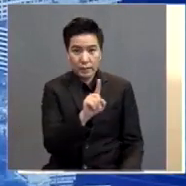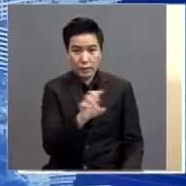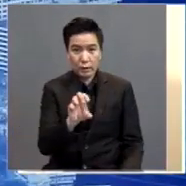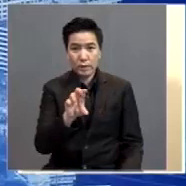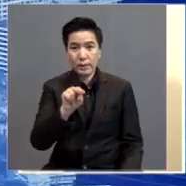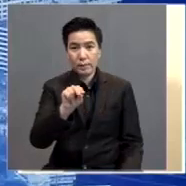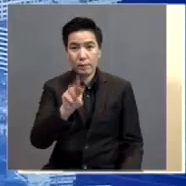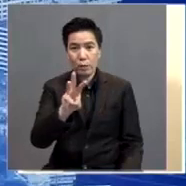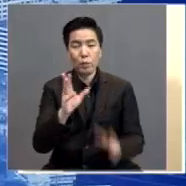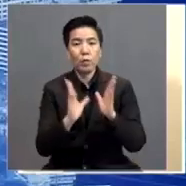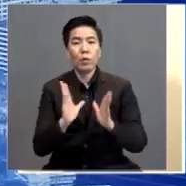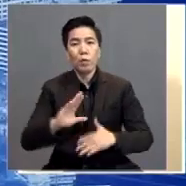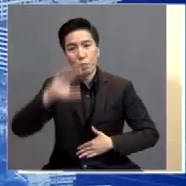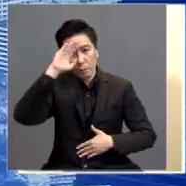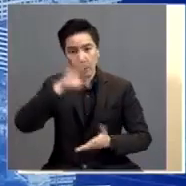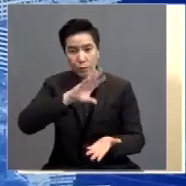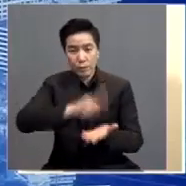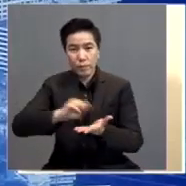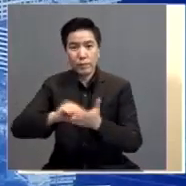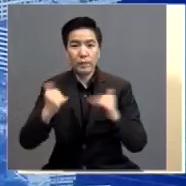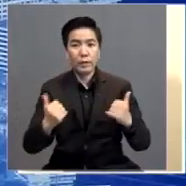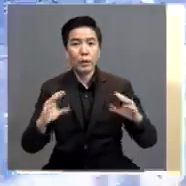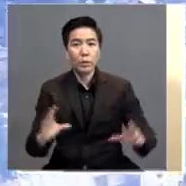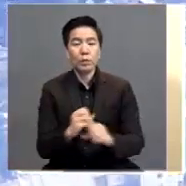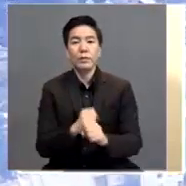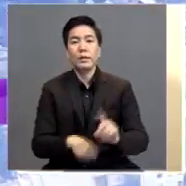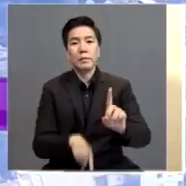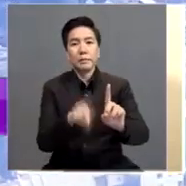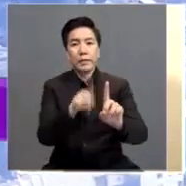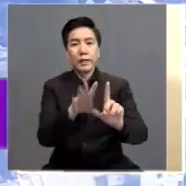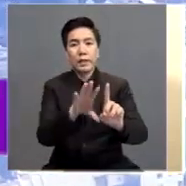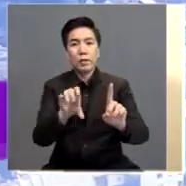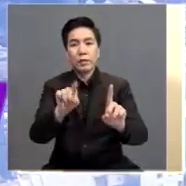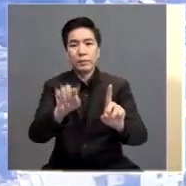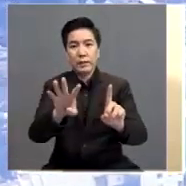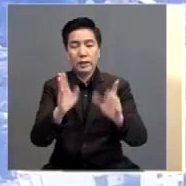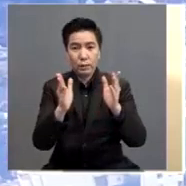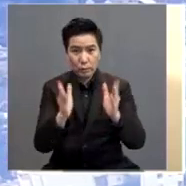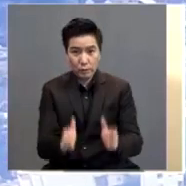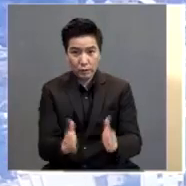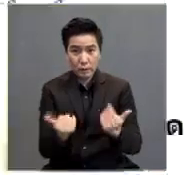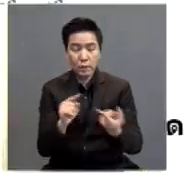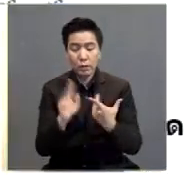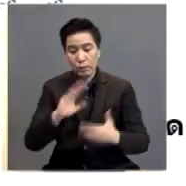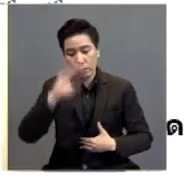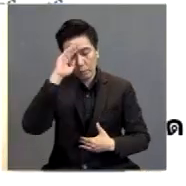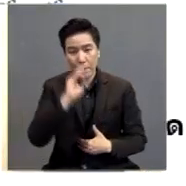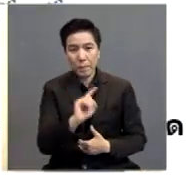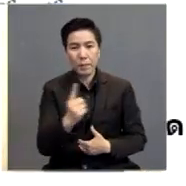พบกับสรุปผู้ป่วยตัวเลขนะครับทรายใหม่ของไทยวันนี้อยู่ที่ร้อย36คนทำให้ยอดผู้ป่วยสะสมครับอยู่ที่1524